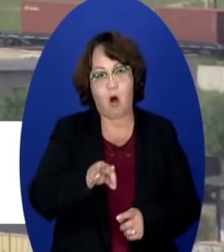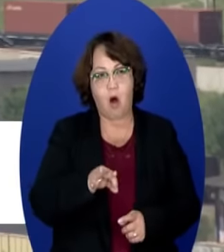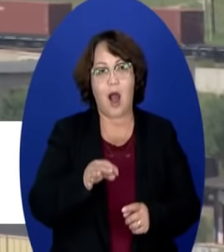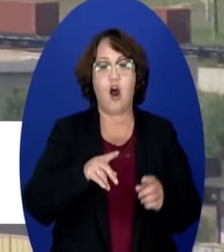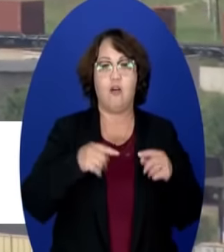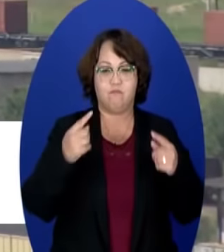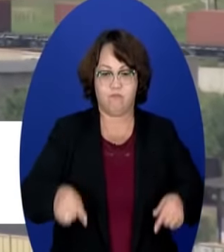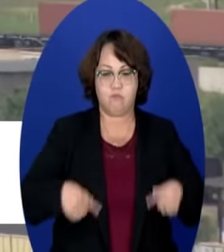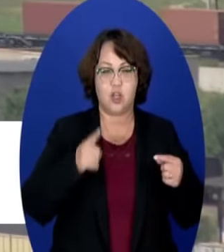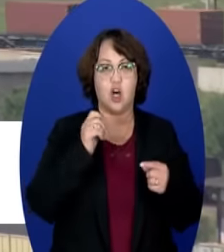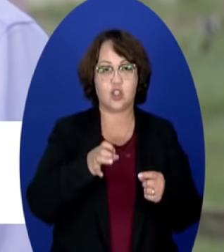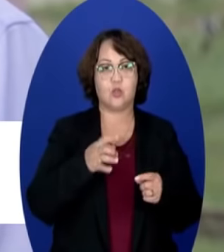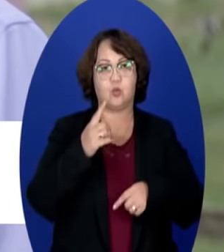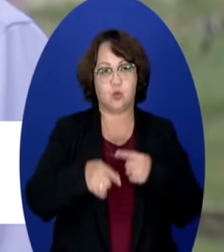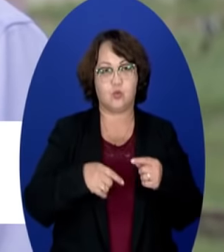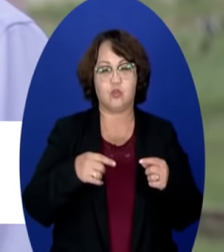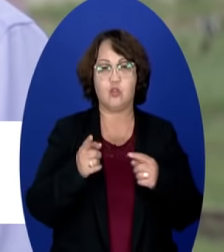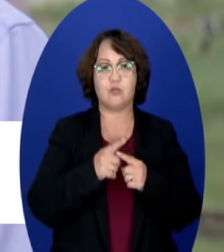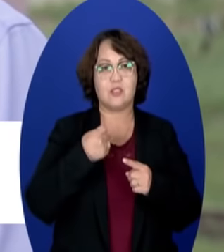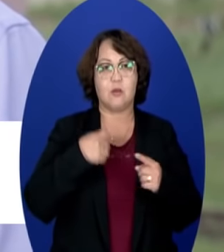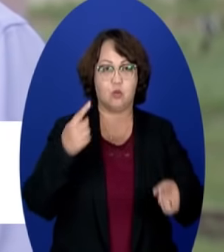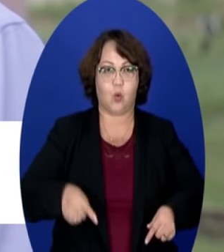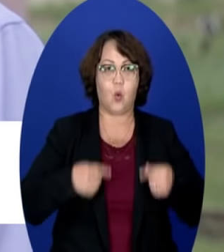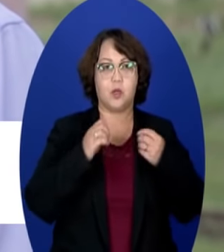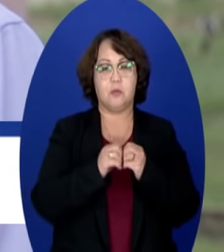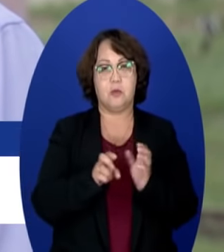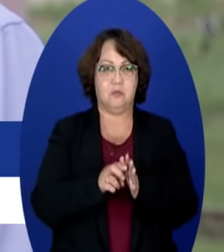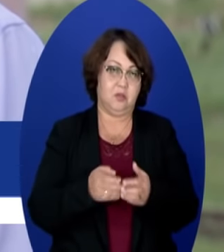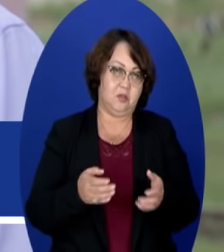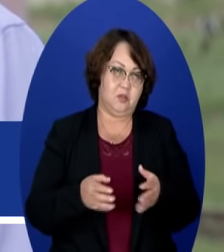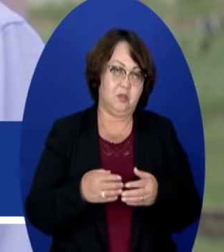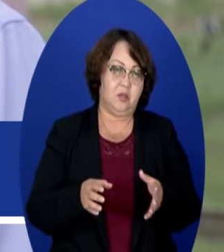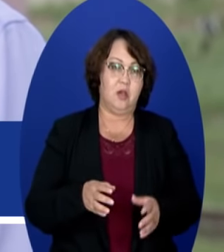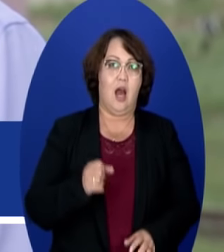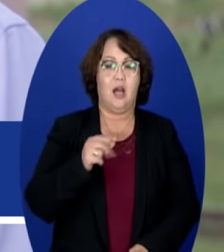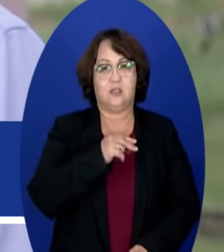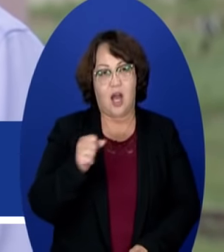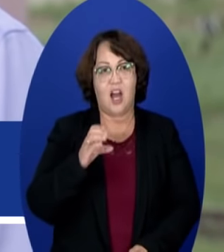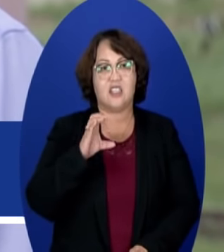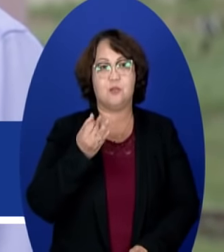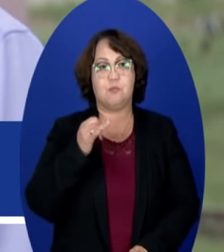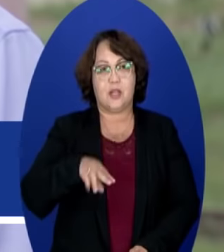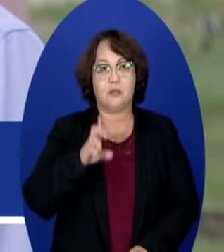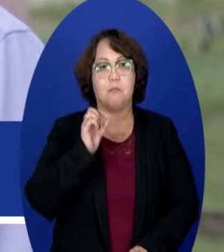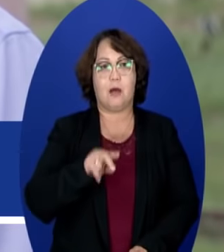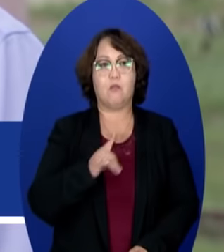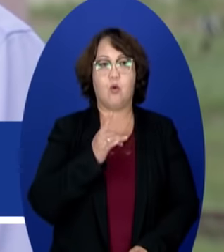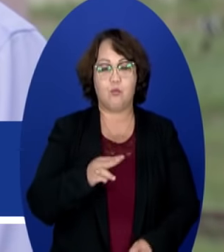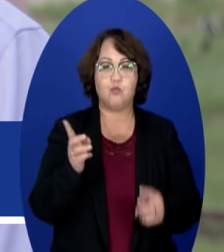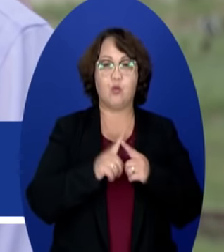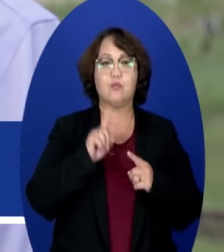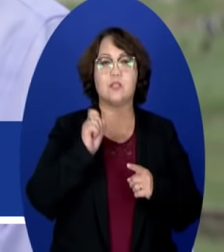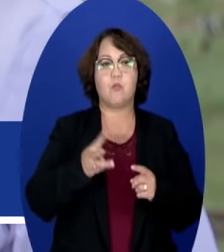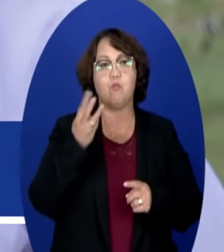ихтэйг онцолж байна. Одоо спирт балбурам, ачааны вагон зэсвар, төмөр замын мод сурвалх үйлдвэргээд